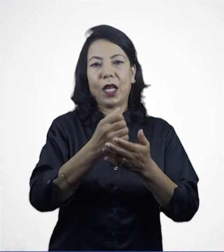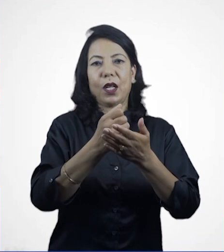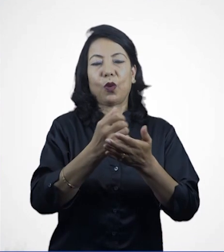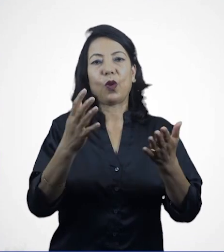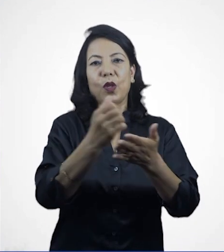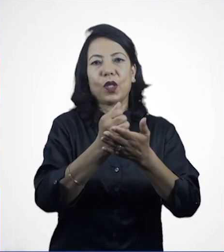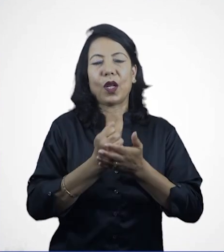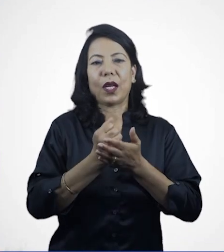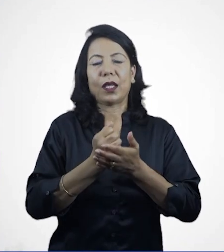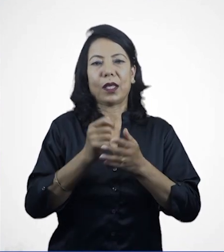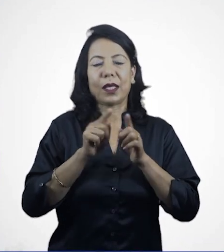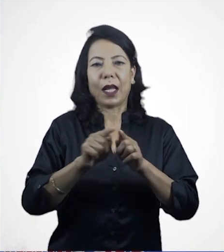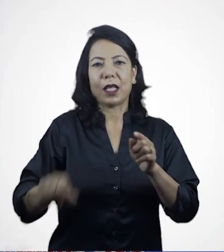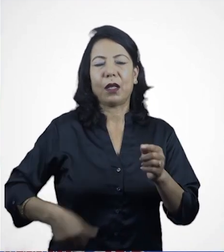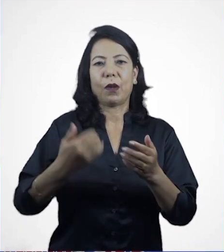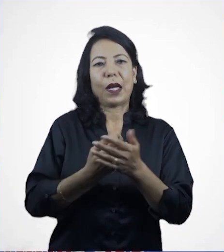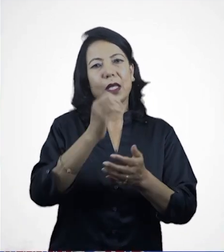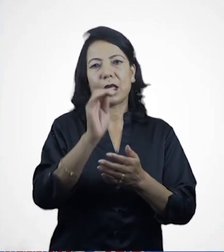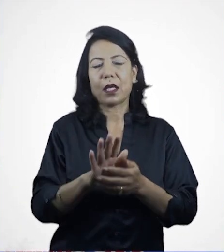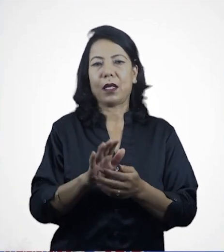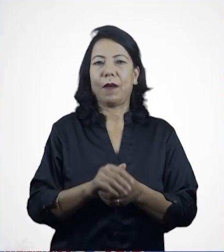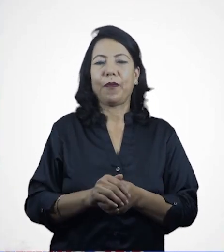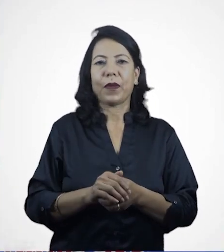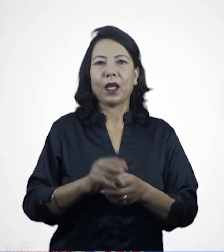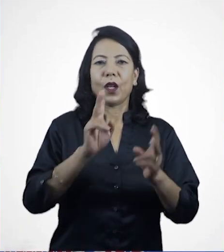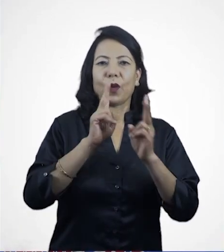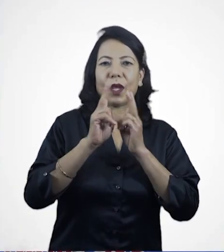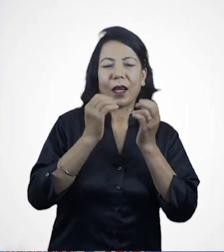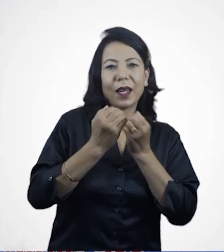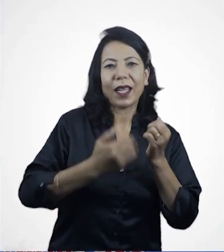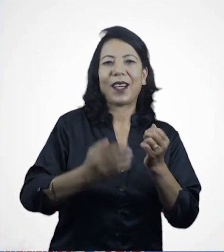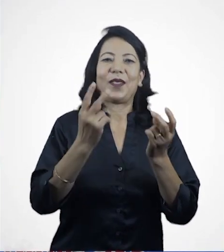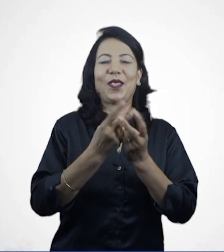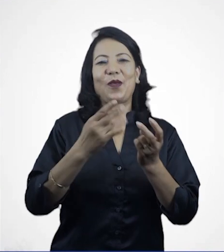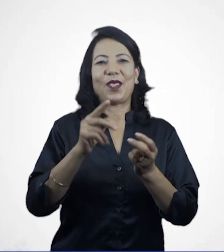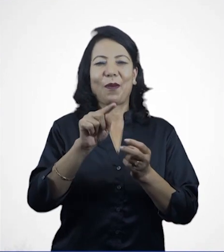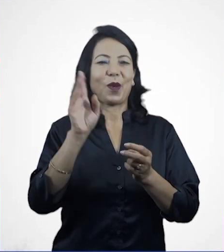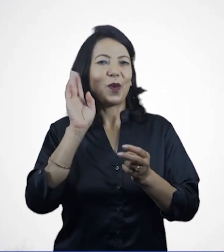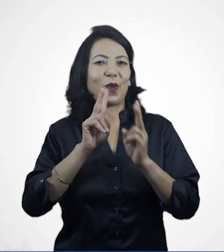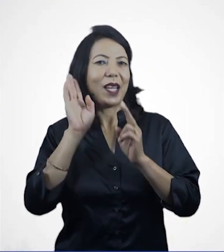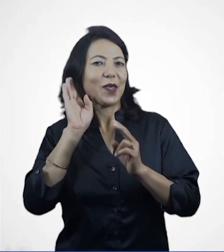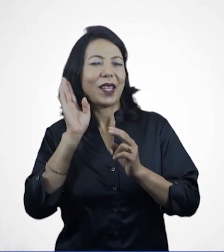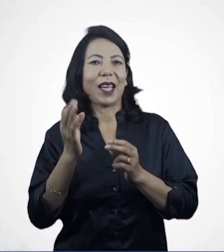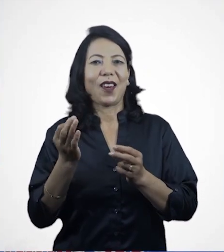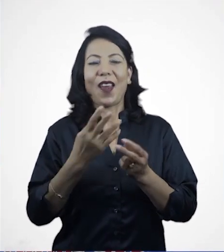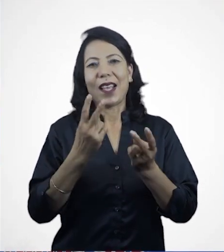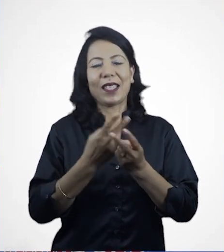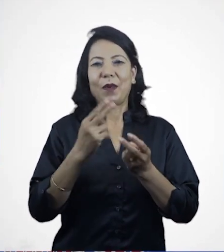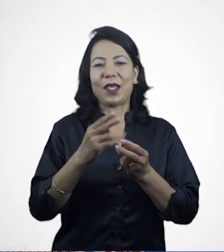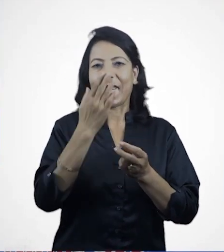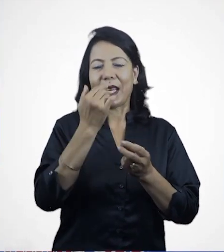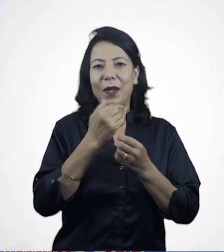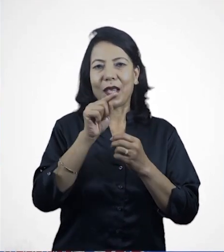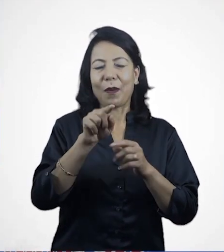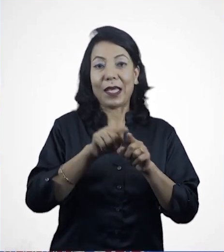करना आउने हैं। इती बंदा बंदे नी, गफ़री राखम जसल लाग दूर सकते तो यह कुरा सुन दाखेरी मला नए बाई राचा आजे किनुदारी